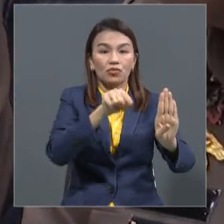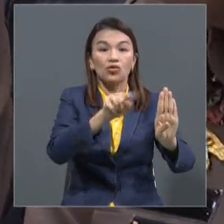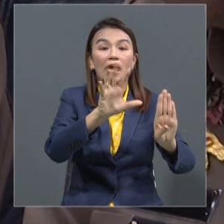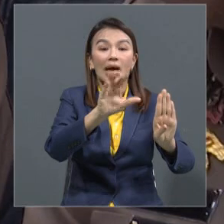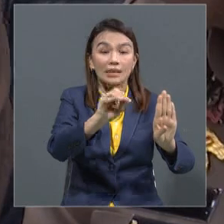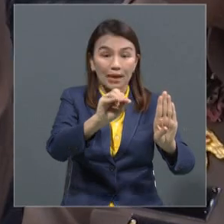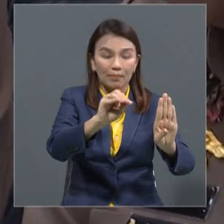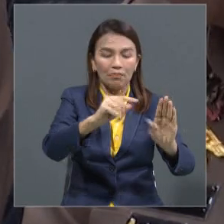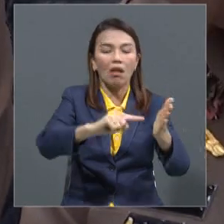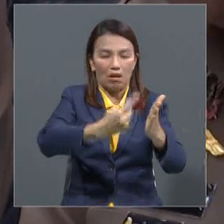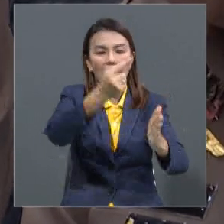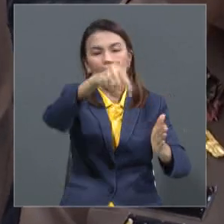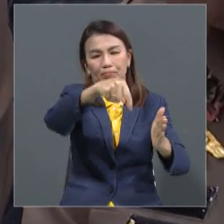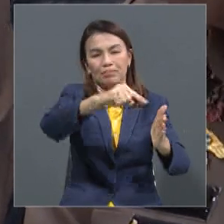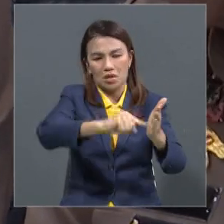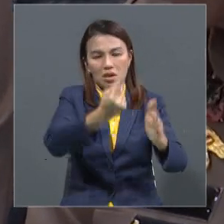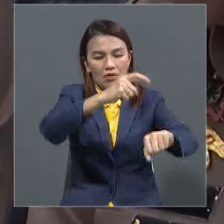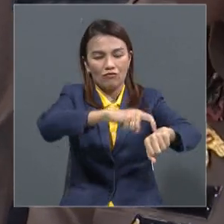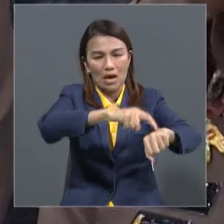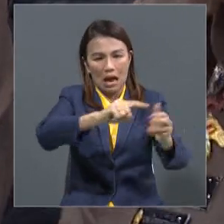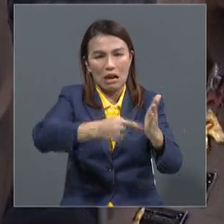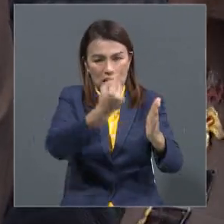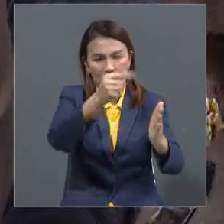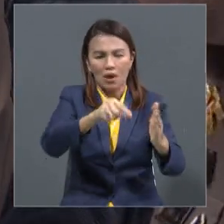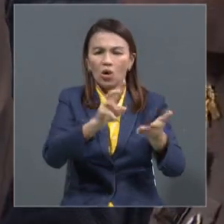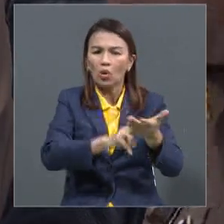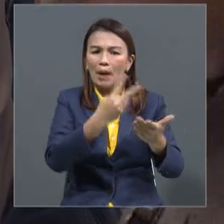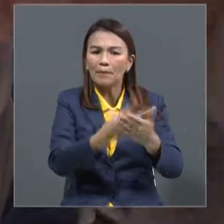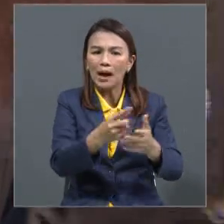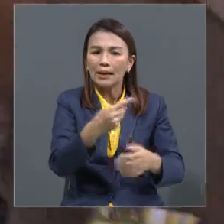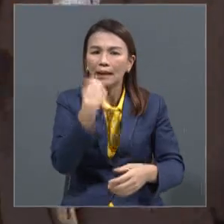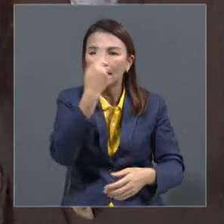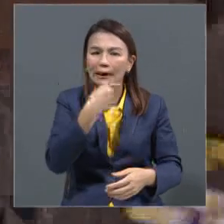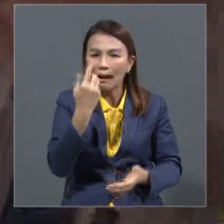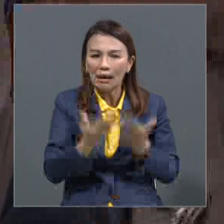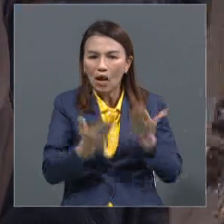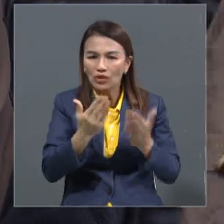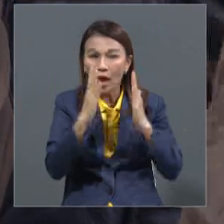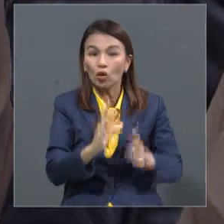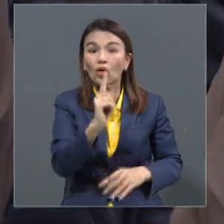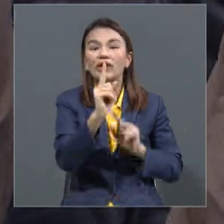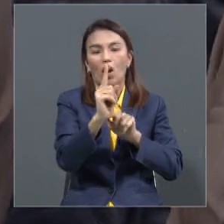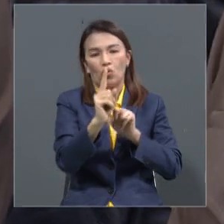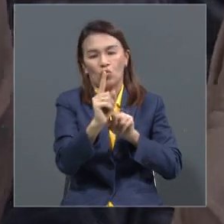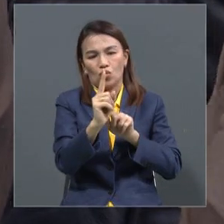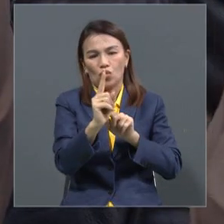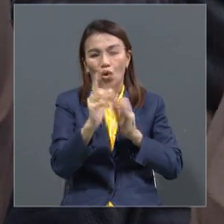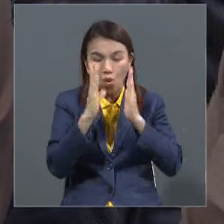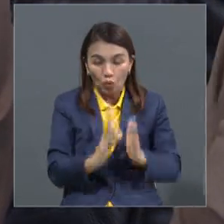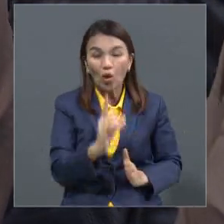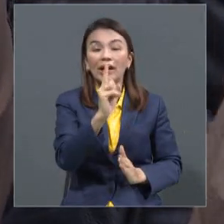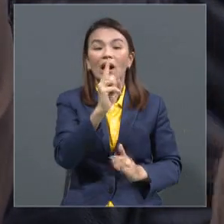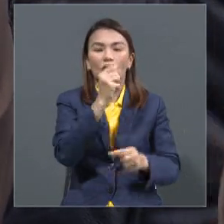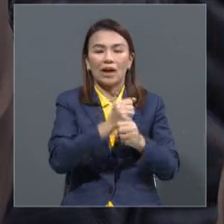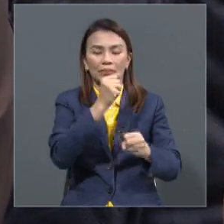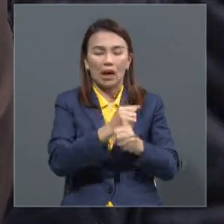upของเหตุการณ์ครั้งนี้นะครับว่ามีผู้หนึ่งผู้ใด 1ใน 6นั่นแหละครับที่